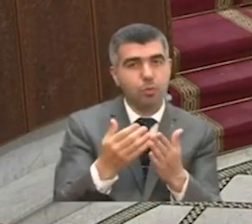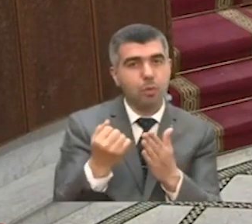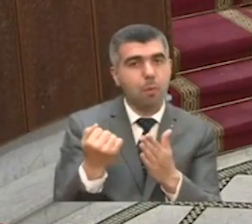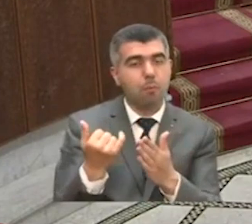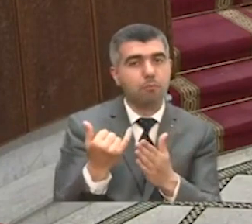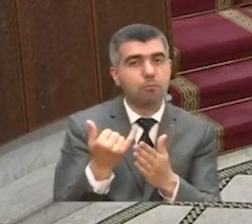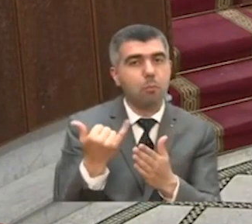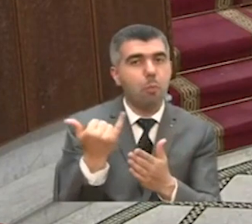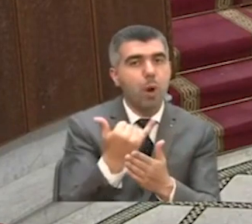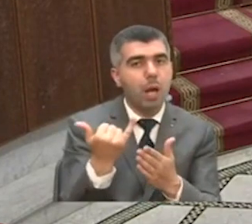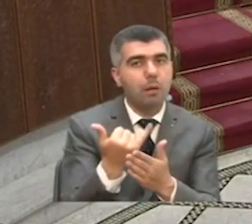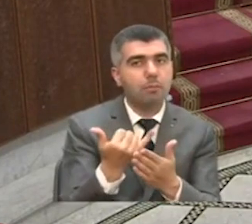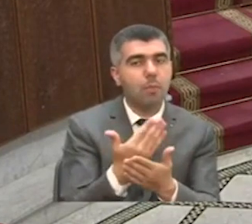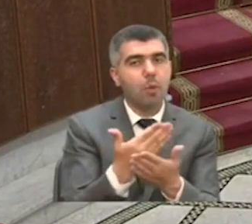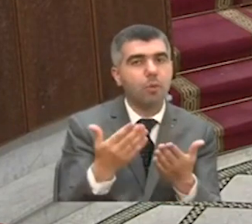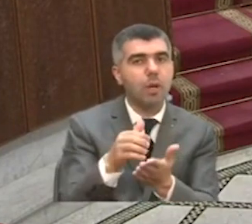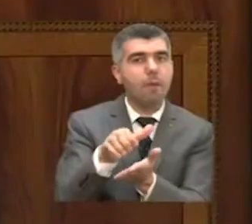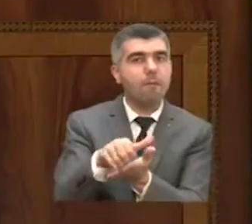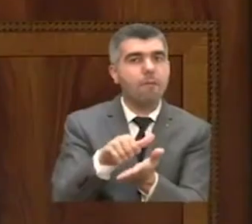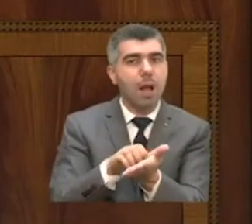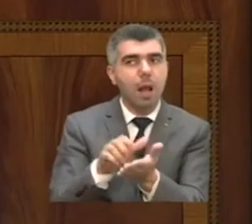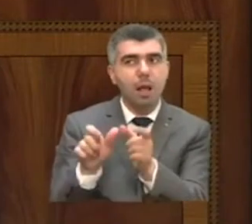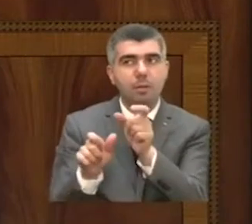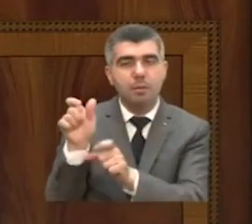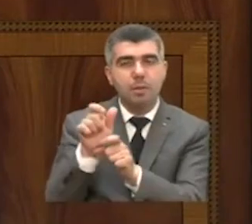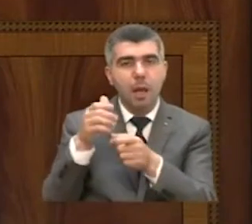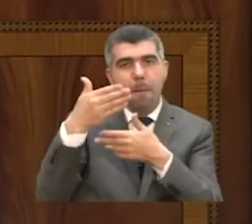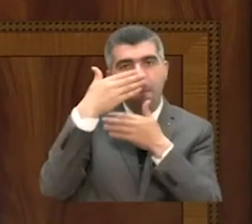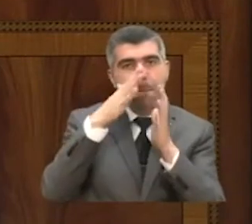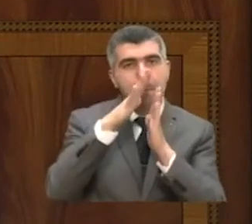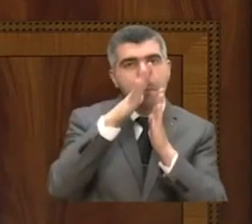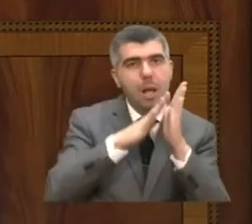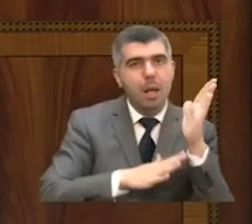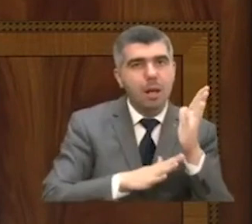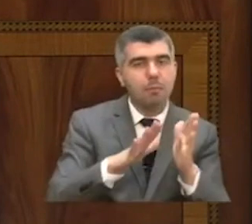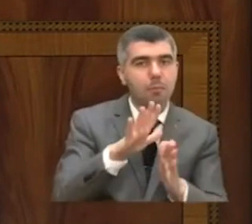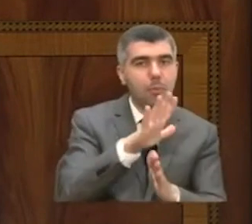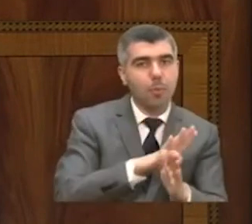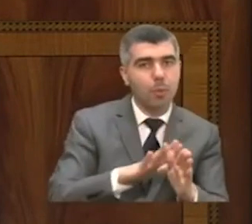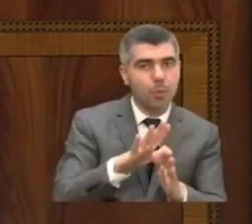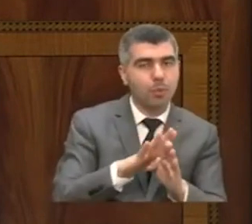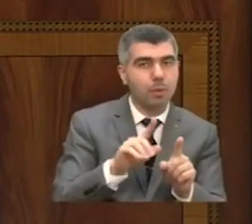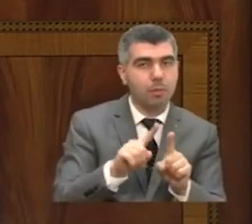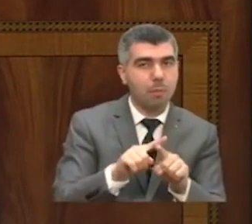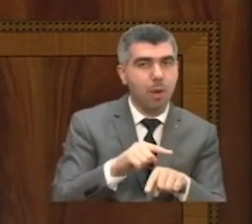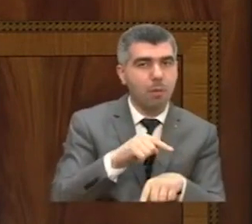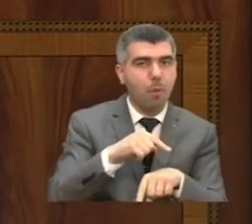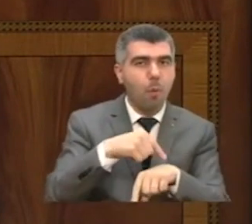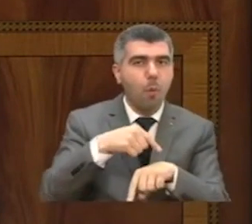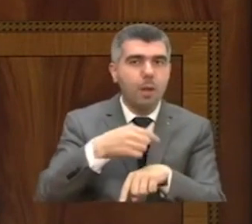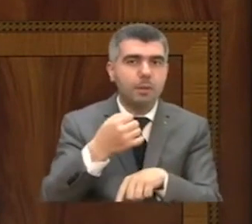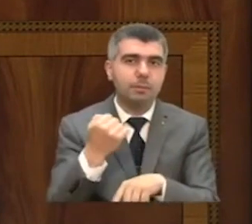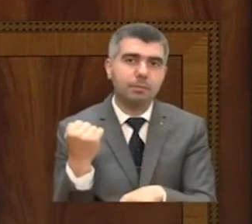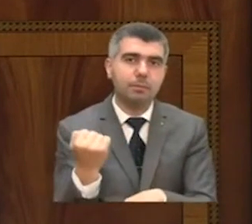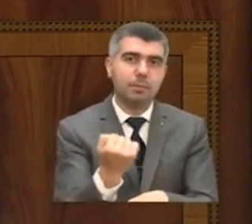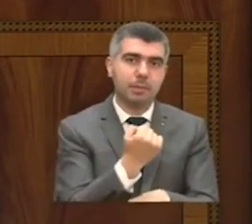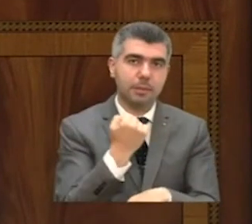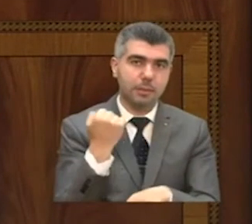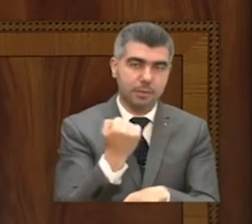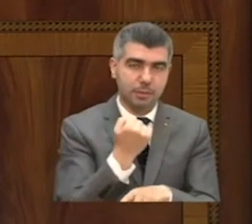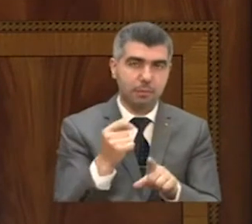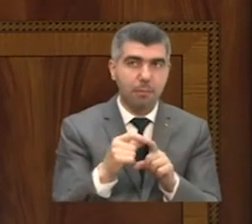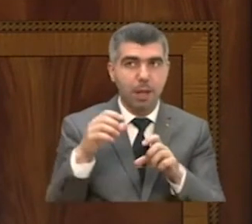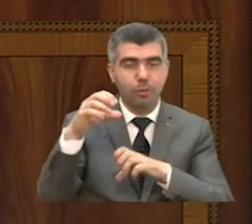أصبحت كتميز الفلاحة والفلاحين المغاربة، بحيث أنه رغم تأخر التساقطات إلى أننا استطعنا في